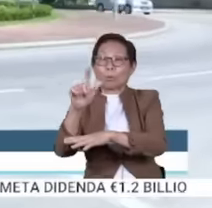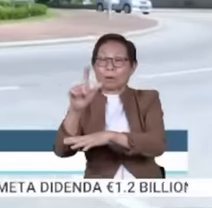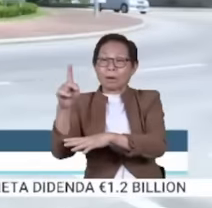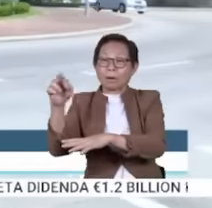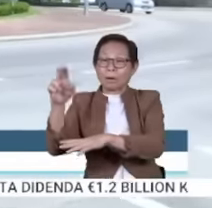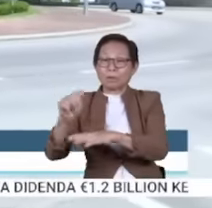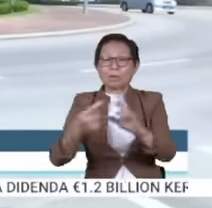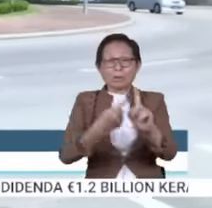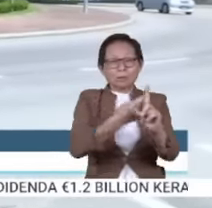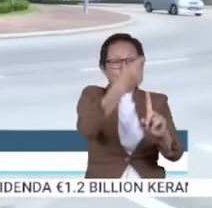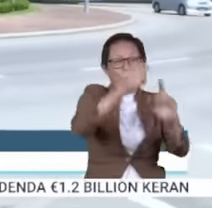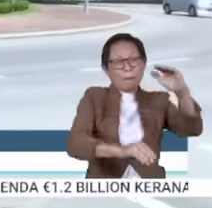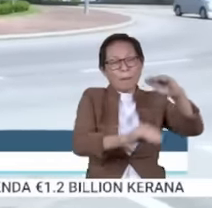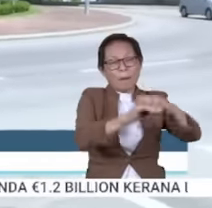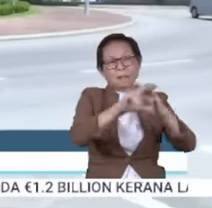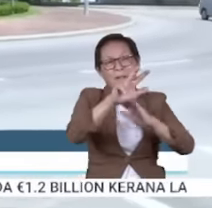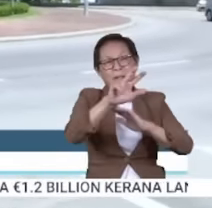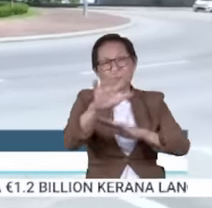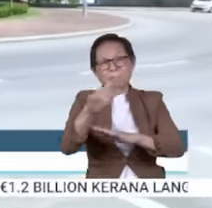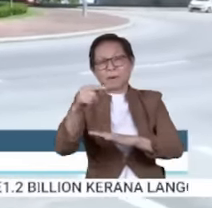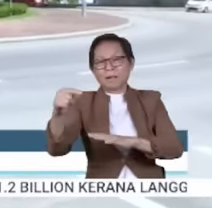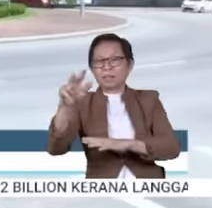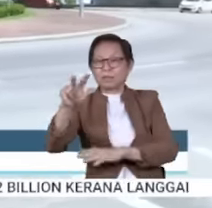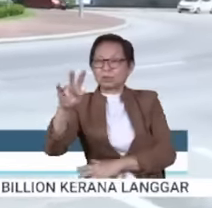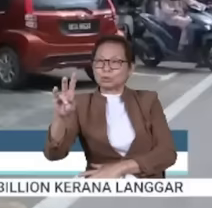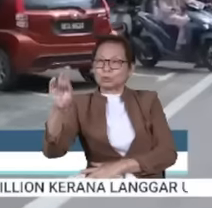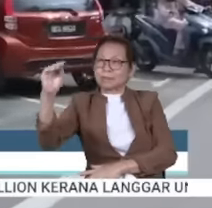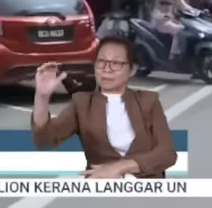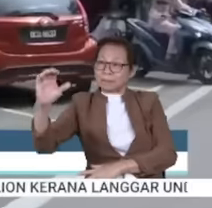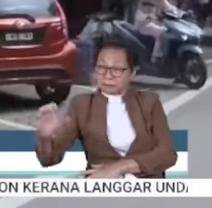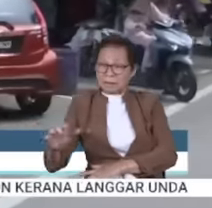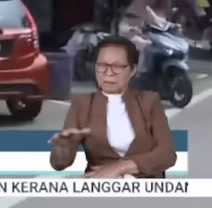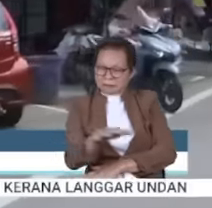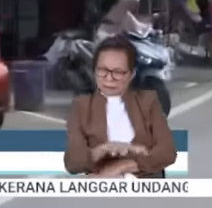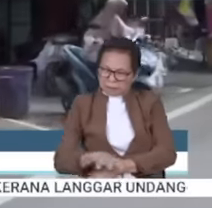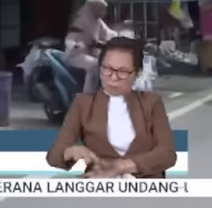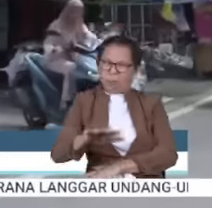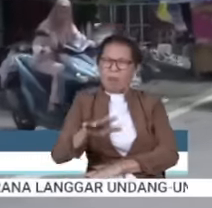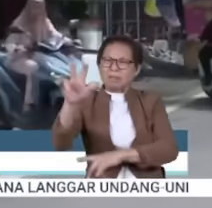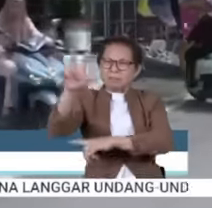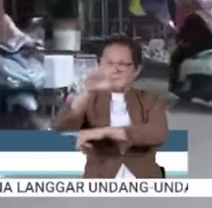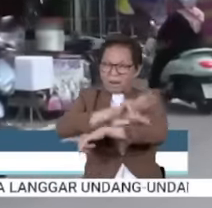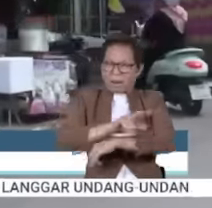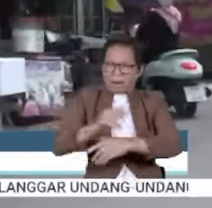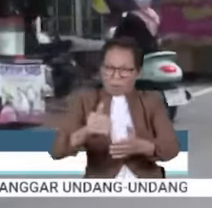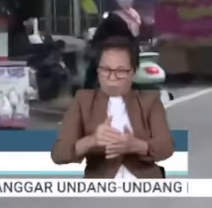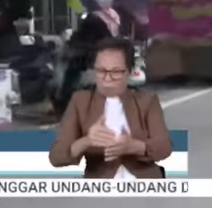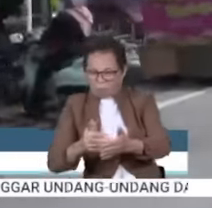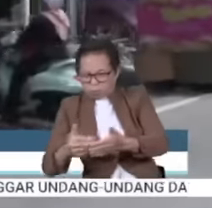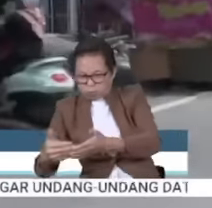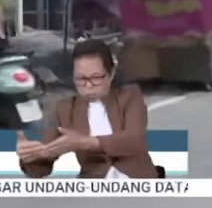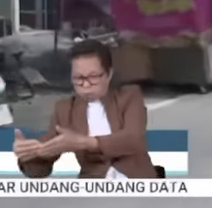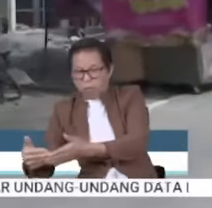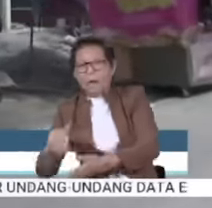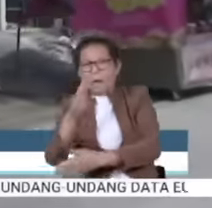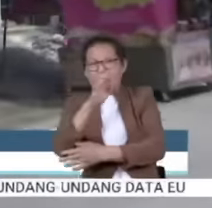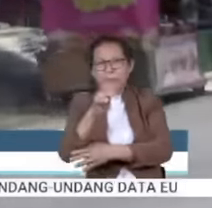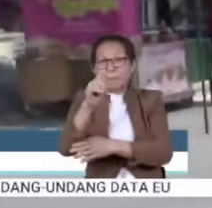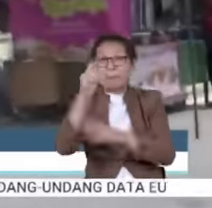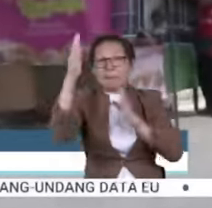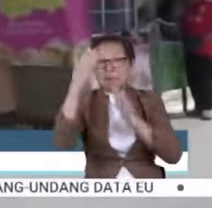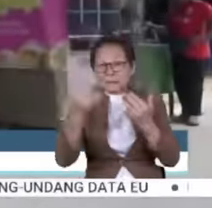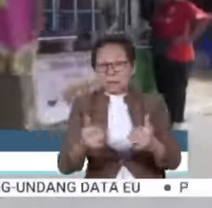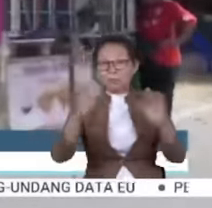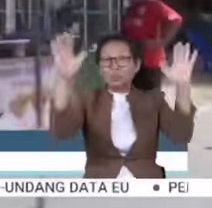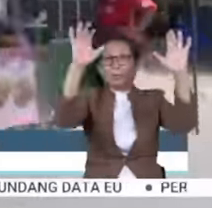maksimal harian 35 hingga 37 derajat celcius sekurang-kurangnya selama 3 hari berturut-turut memiliki Hari ini